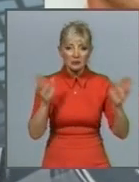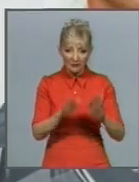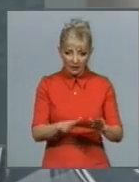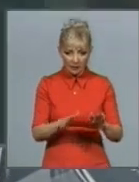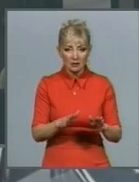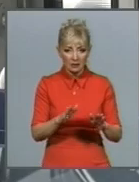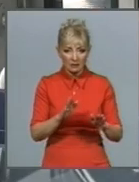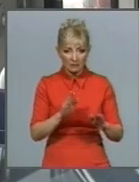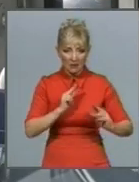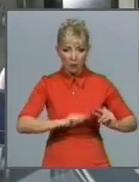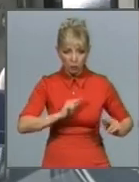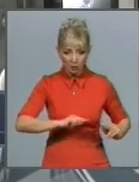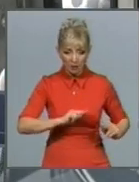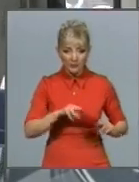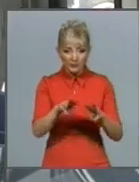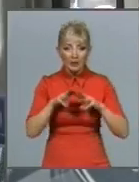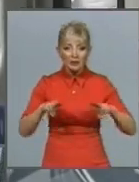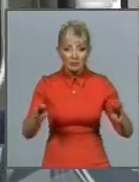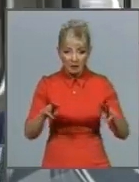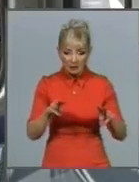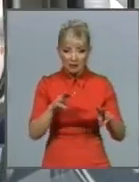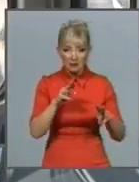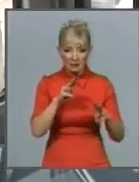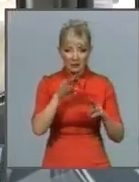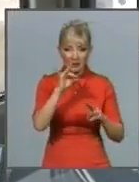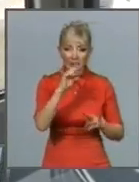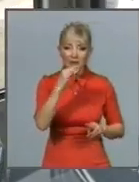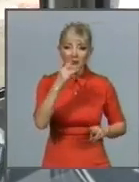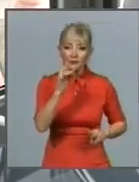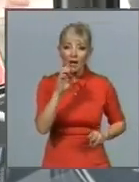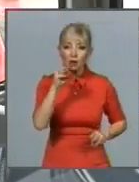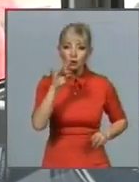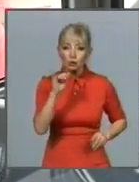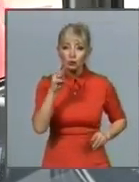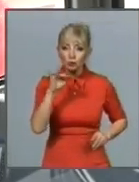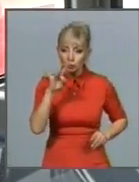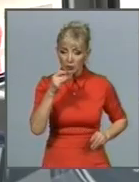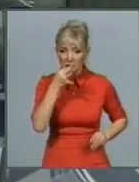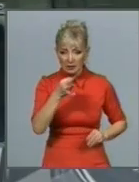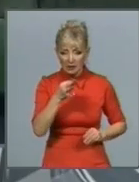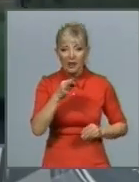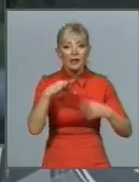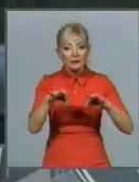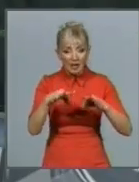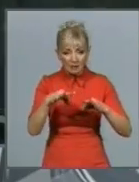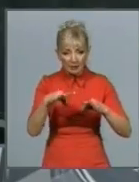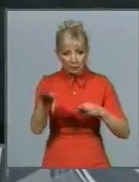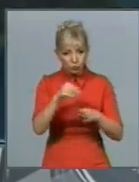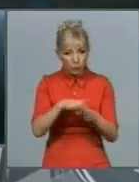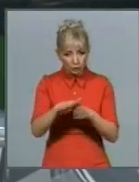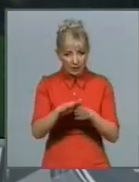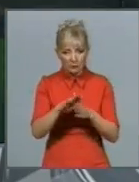робочим. Міністр інфраструктури уточнив, що мова про весь транспорт. Тобто не зупинятимуть ані